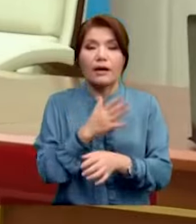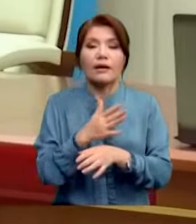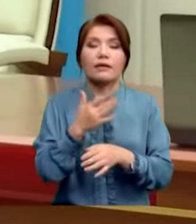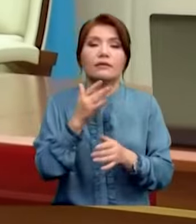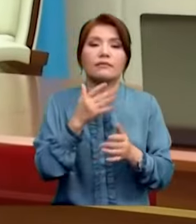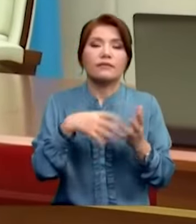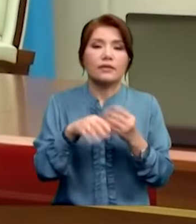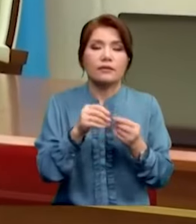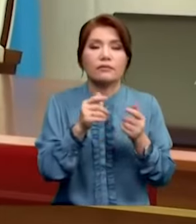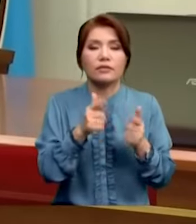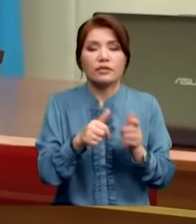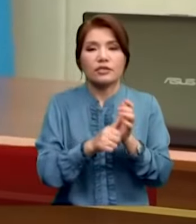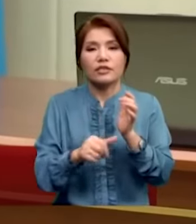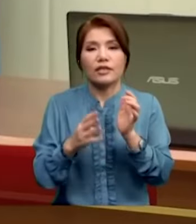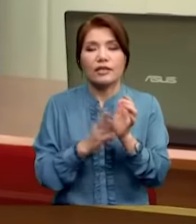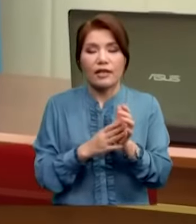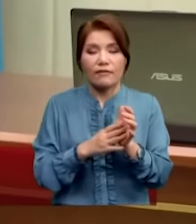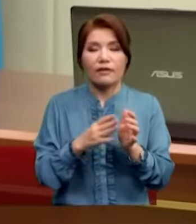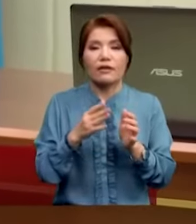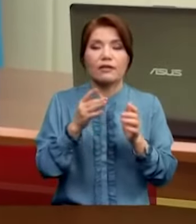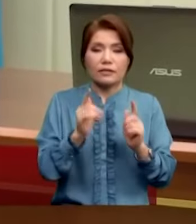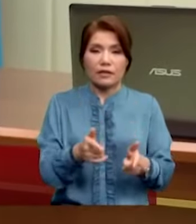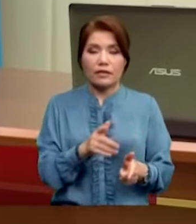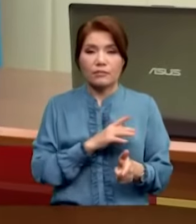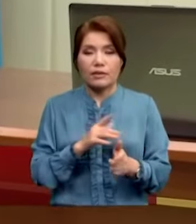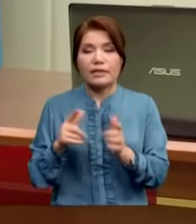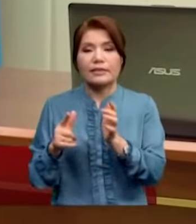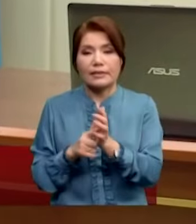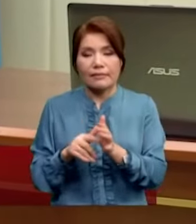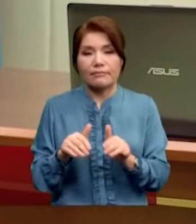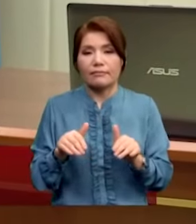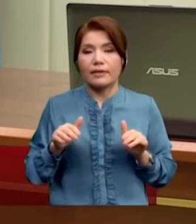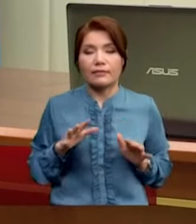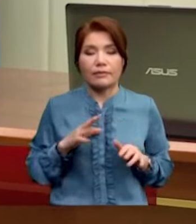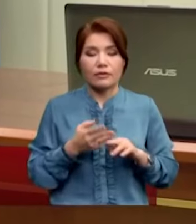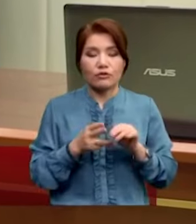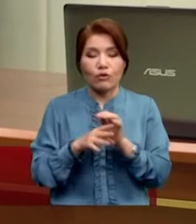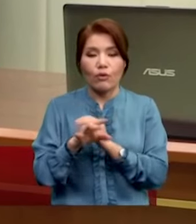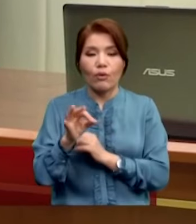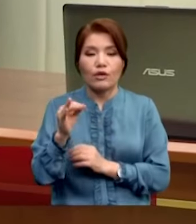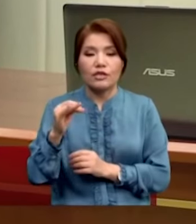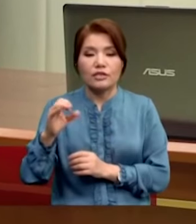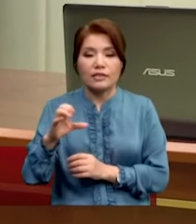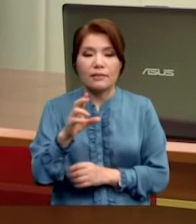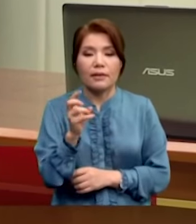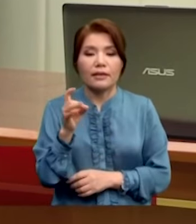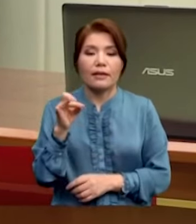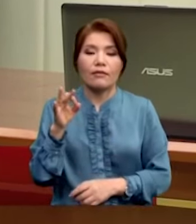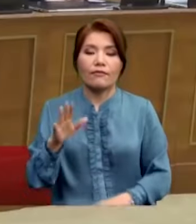проголосовало 69 депутатов, воздержалось 7. В итоге новый глава Кабмина Олжас Бектенов.